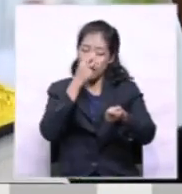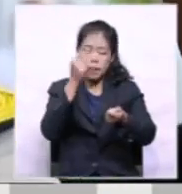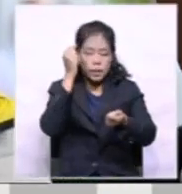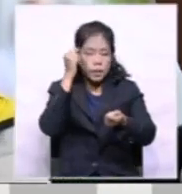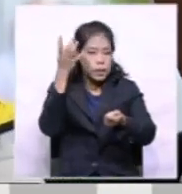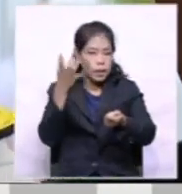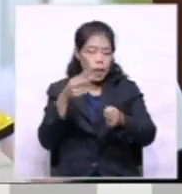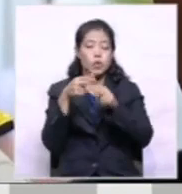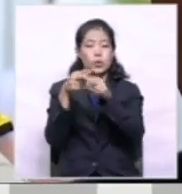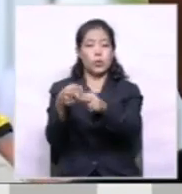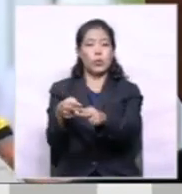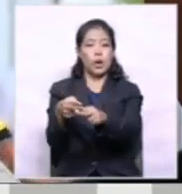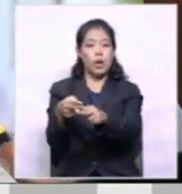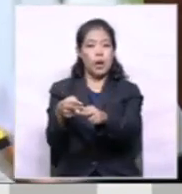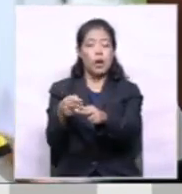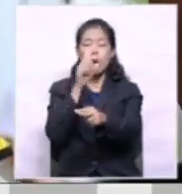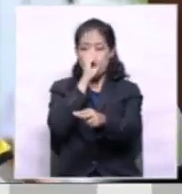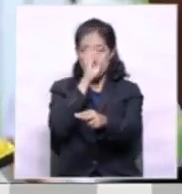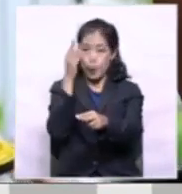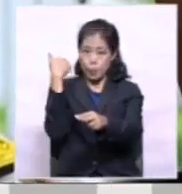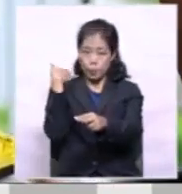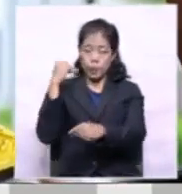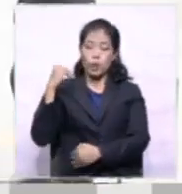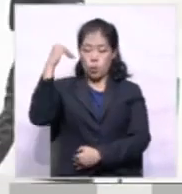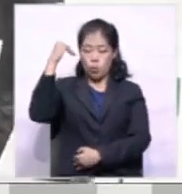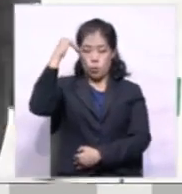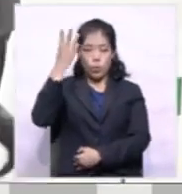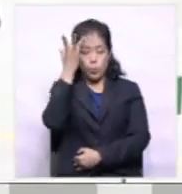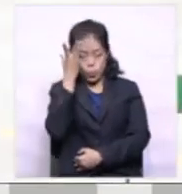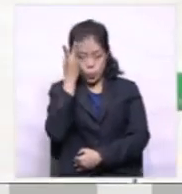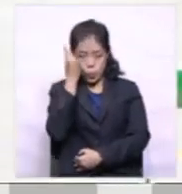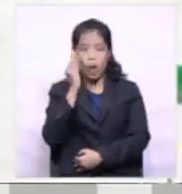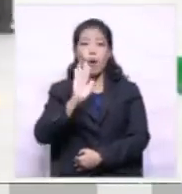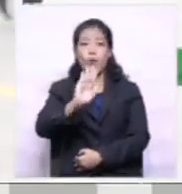าเรื่องนี้เป็นเรื่องส่วนตัวและให้เป็นเรื่องของผู้ใหญ่พิจารณานะครับ